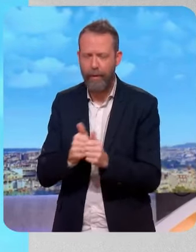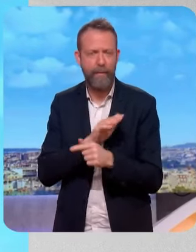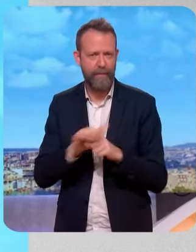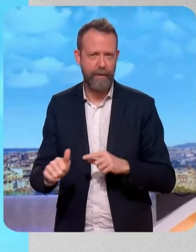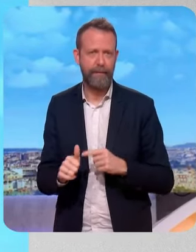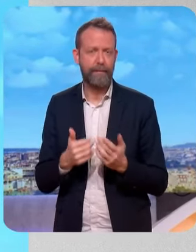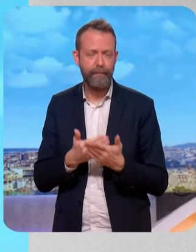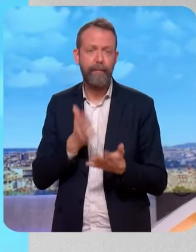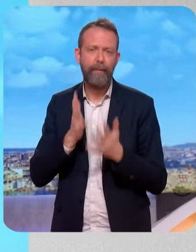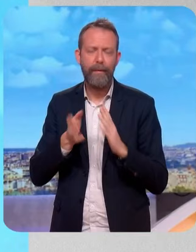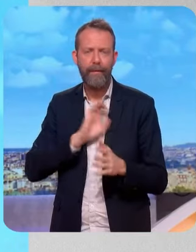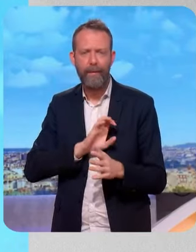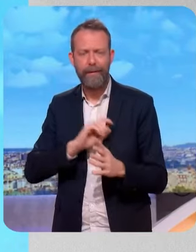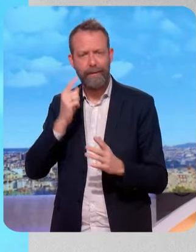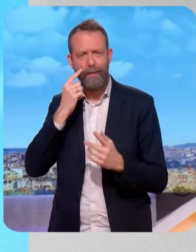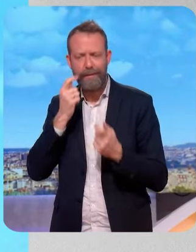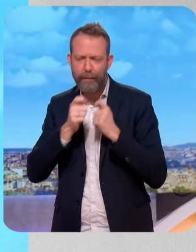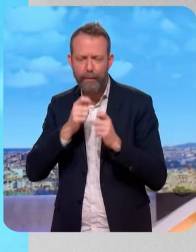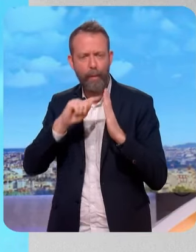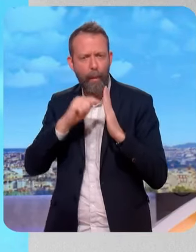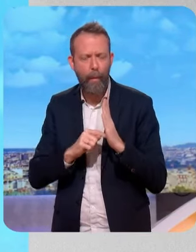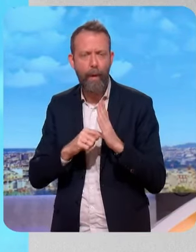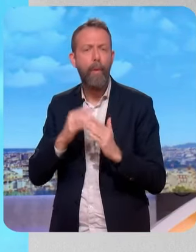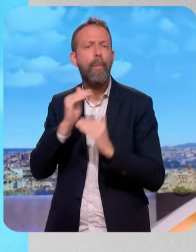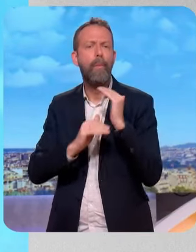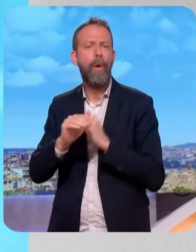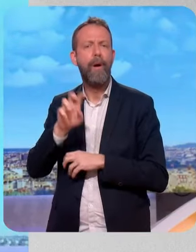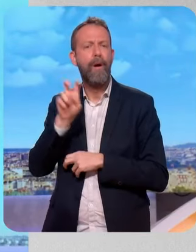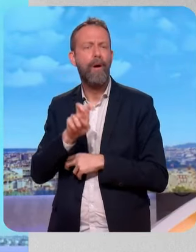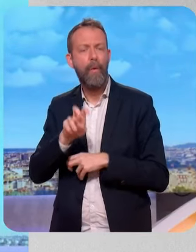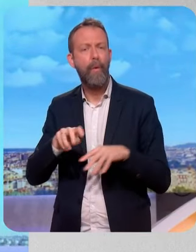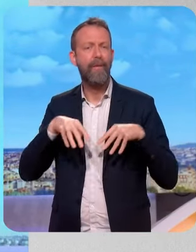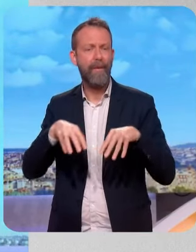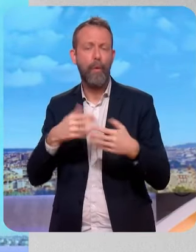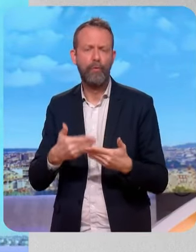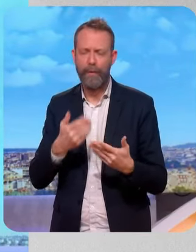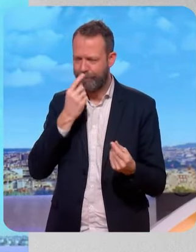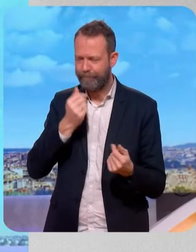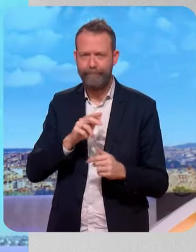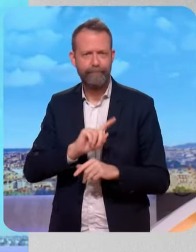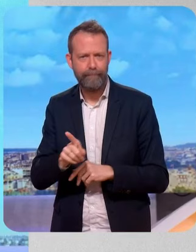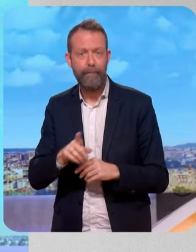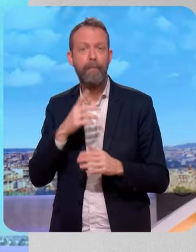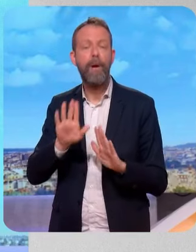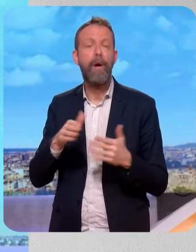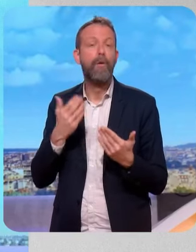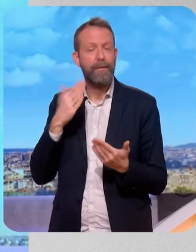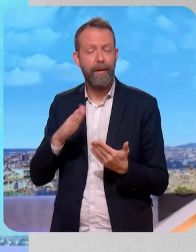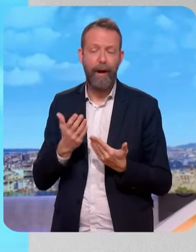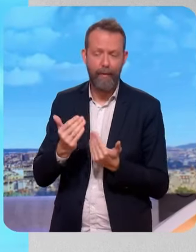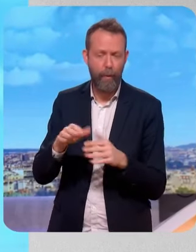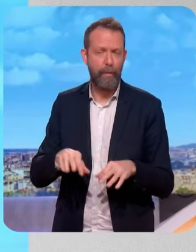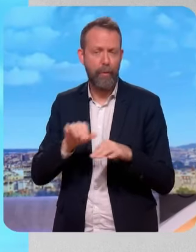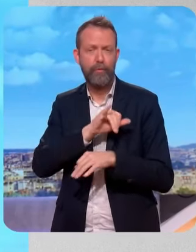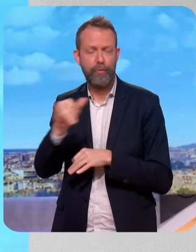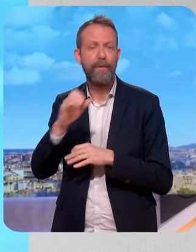faut peut-être revoir sur certains points. Le plan éco-phyto, aujourd'hui, il ne marchait pas très bien. Il est en pause jusqu'au salon de l'agriculture et essayons de voir